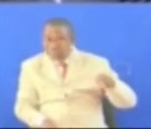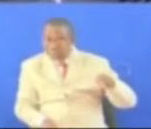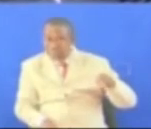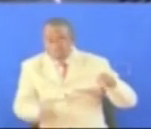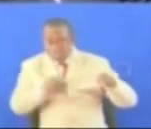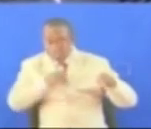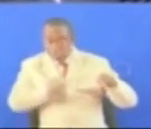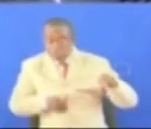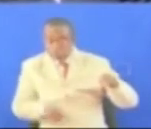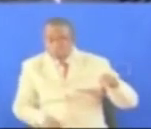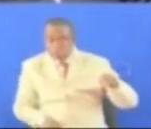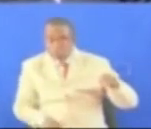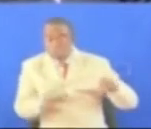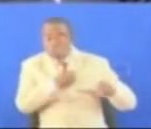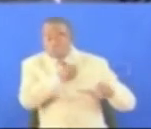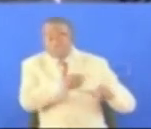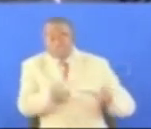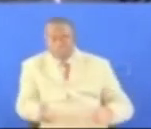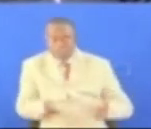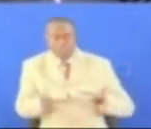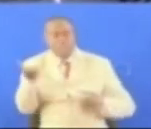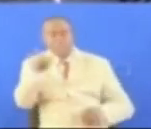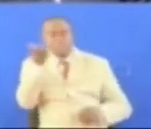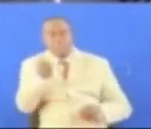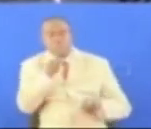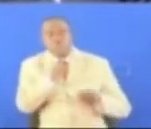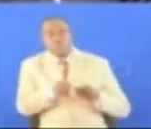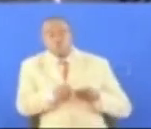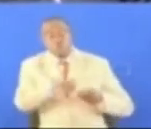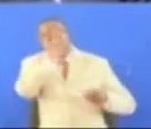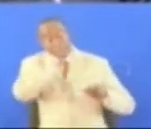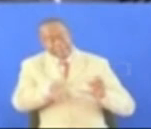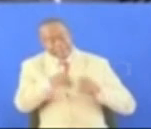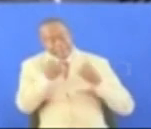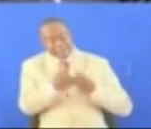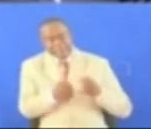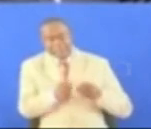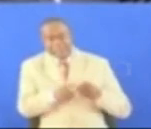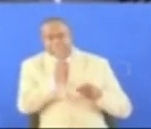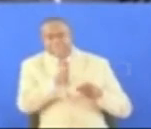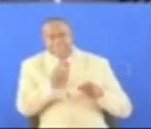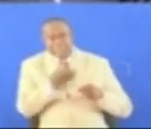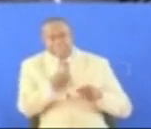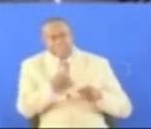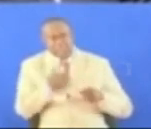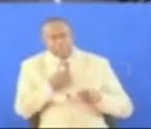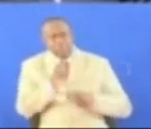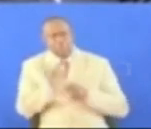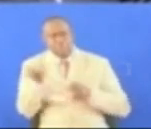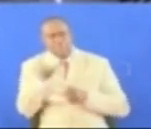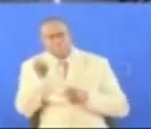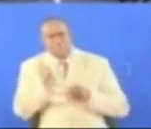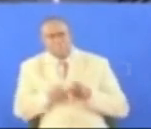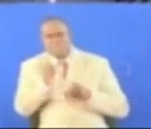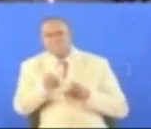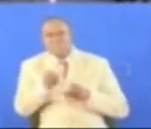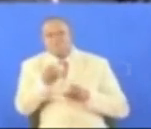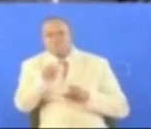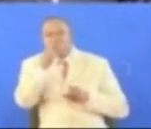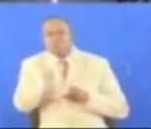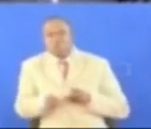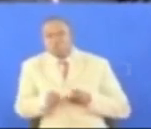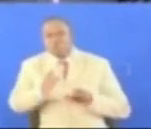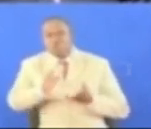tumewaruhusu? Afu hiyo hiyo wizara ya maendeleo ya jamii, hiyo hiyo ndio inasajili NGO, hiyo hiyo ndio inakosa jamii, hiyo hiyo ndio inatokea watu